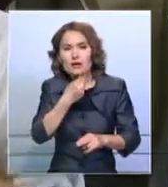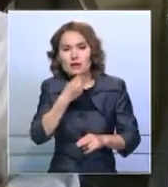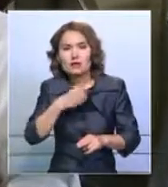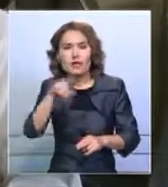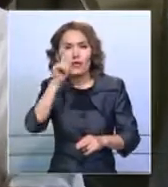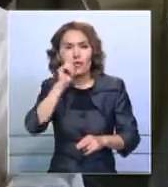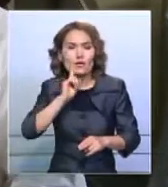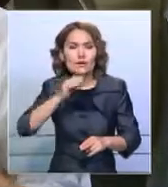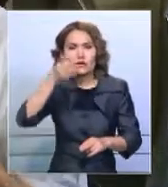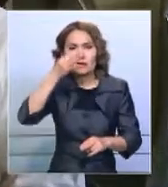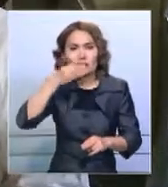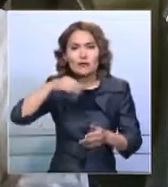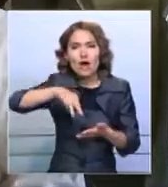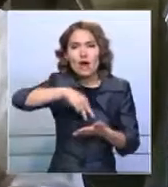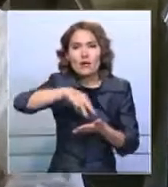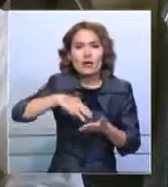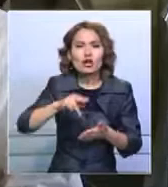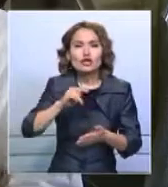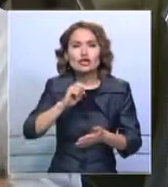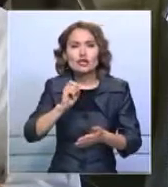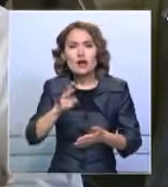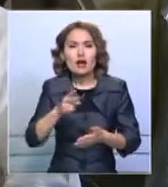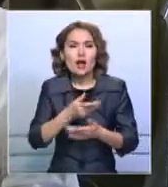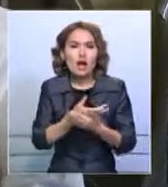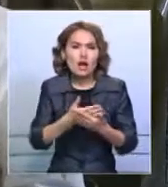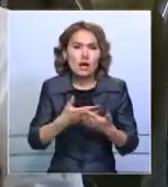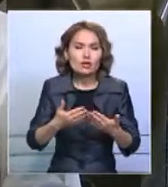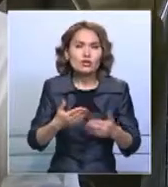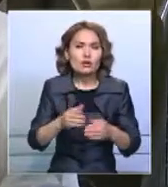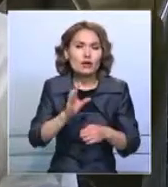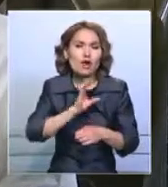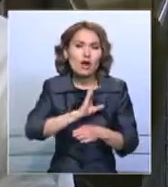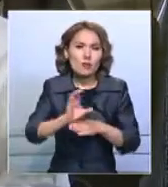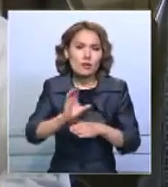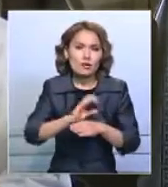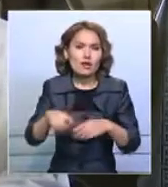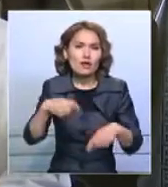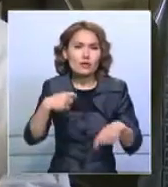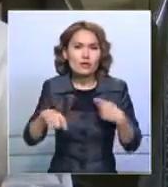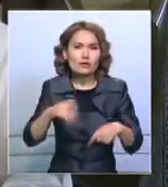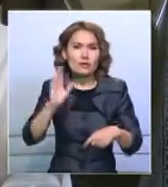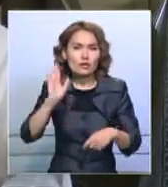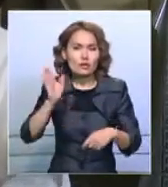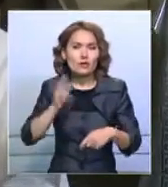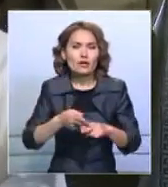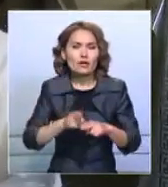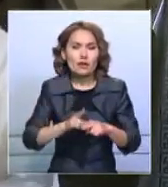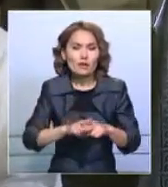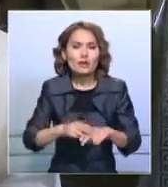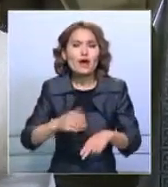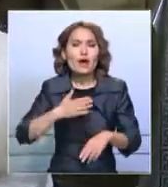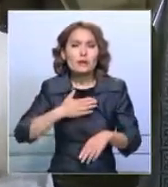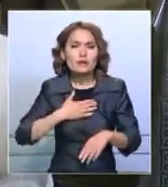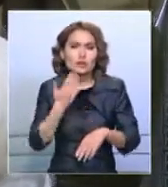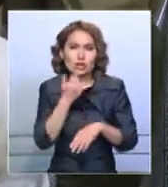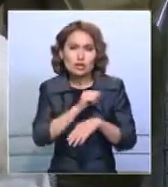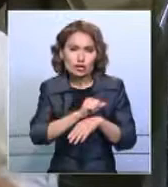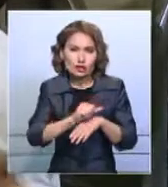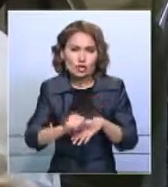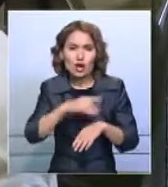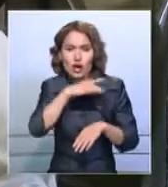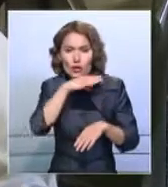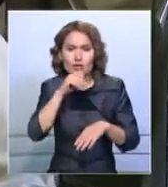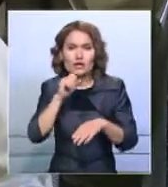жақта көптеп бауырсақ, чак-чак пен ши бауырсақ шығарамыз. Осылайша бренд қалыптастырамыз. Егер француздар да круассан болса, бізде